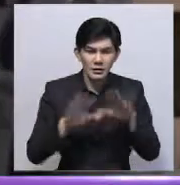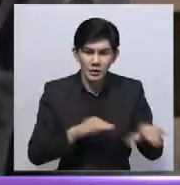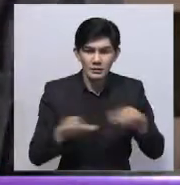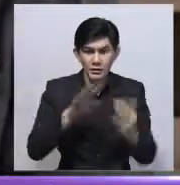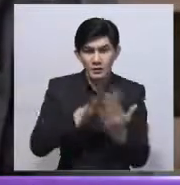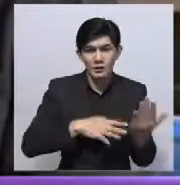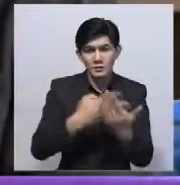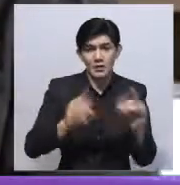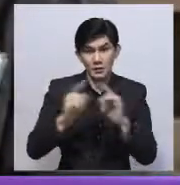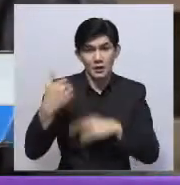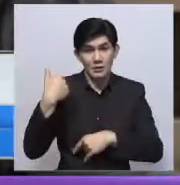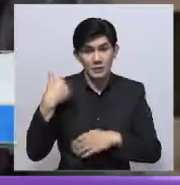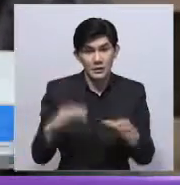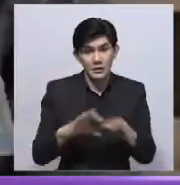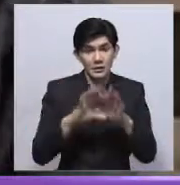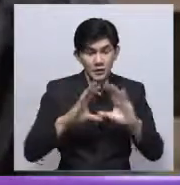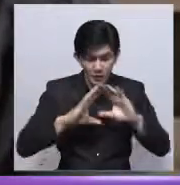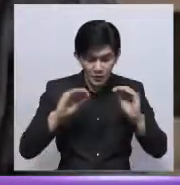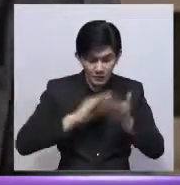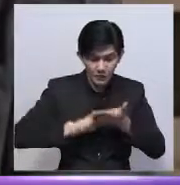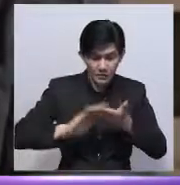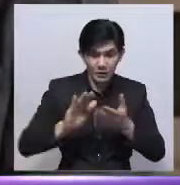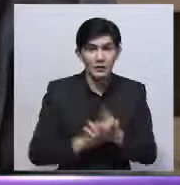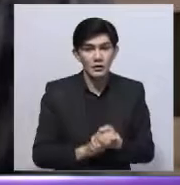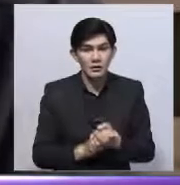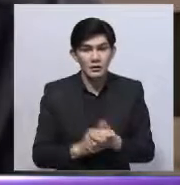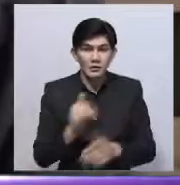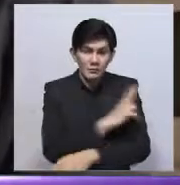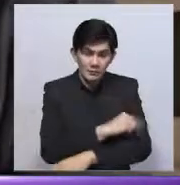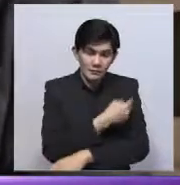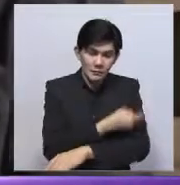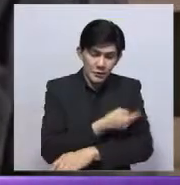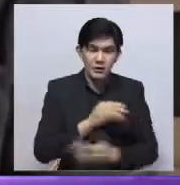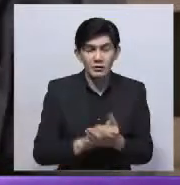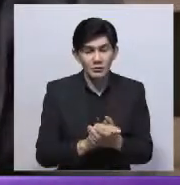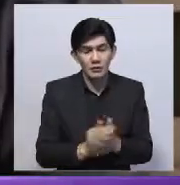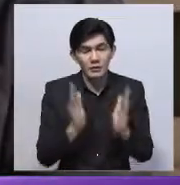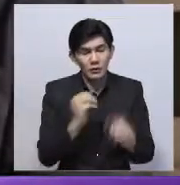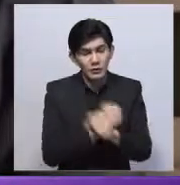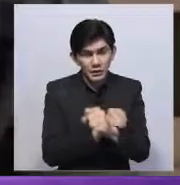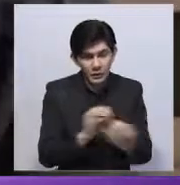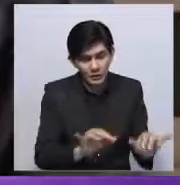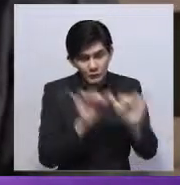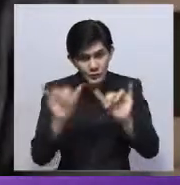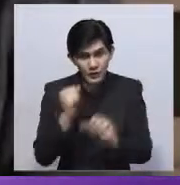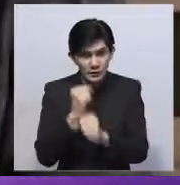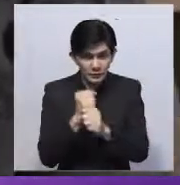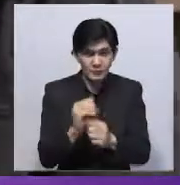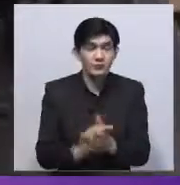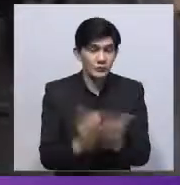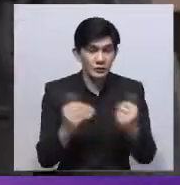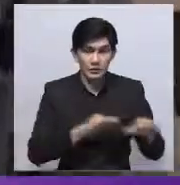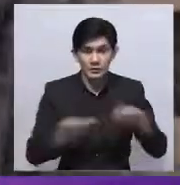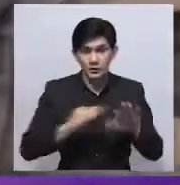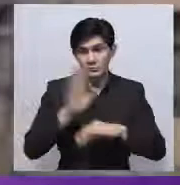ตรการต่างๆอย่างที่ผมเรียนไปแล้วไม่ว่าจะเป็นเรื่องความสงบเรียบร้อยเรื่องสาธารณสุขเรื่องการเคลื่อนย้ายแรงงานประชากรต่างๆอันนี้ต้องเตรียม